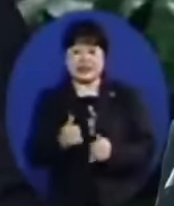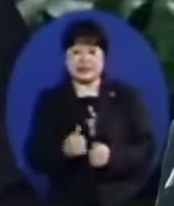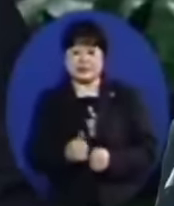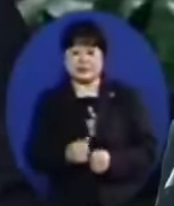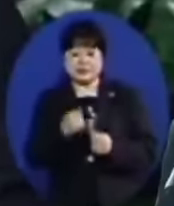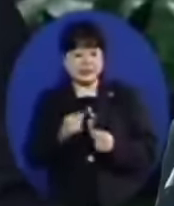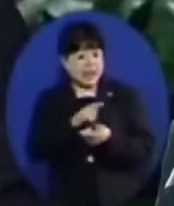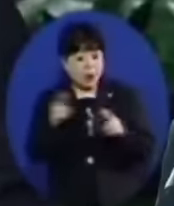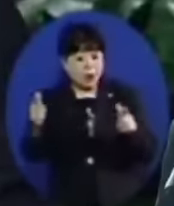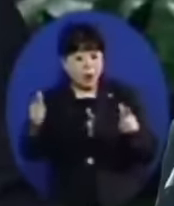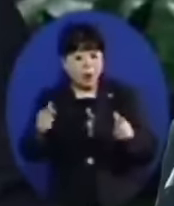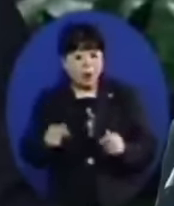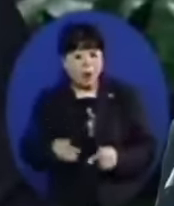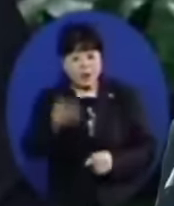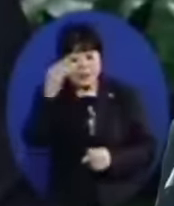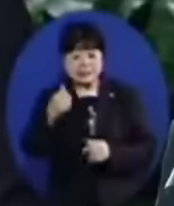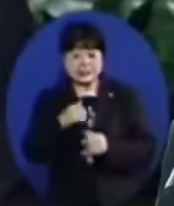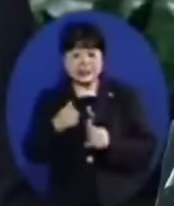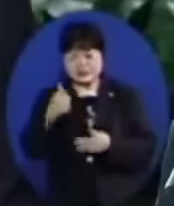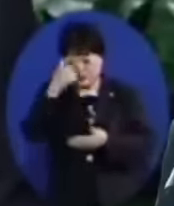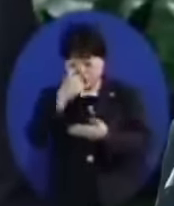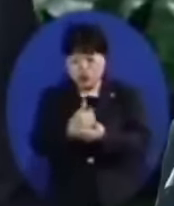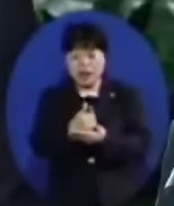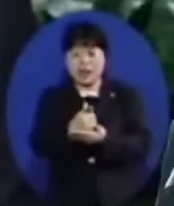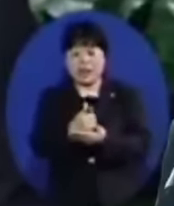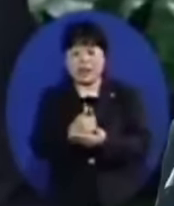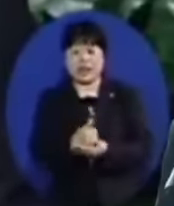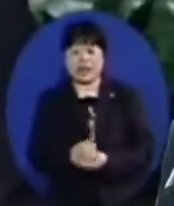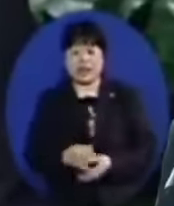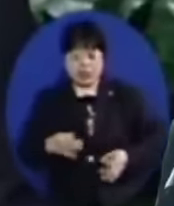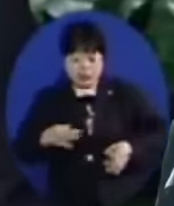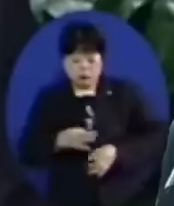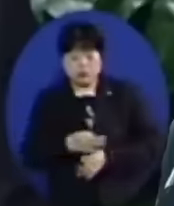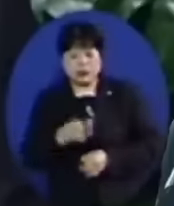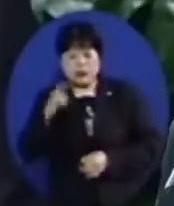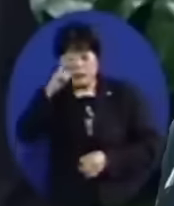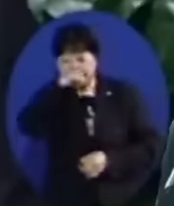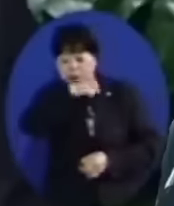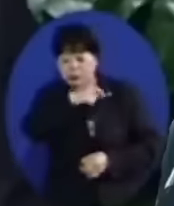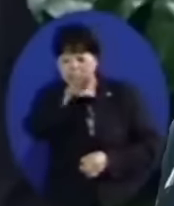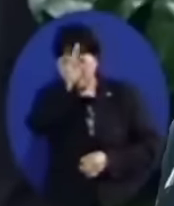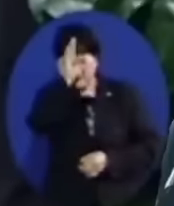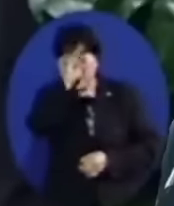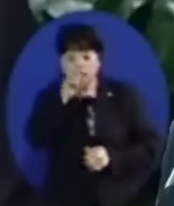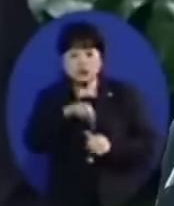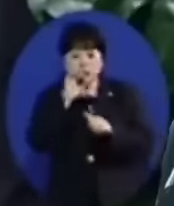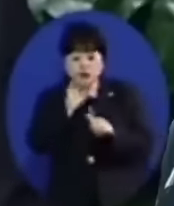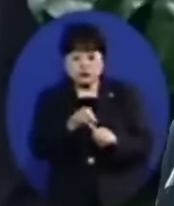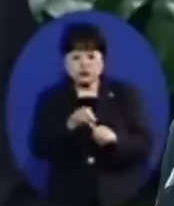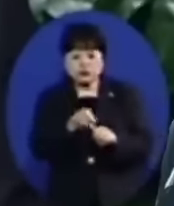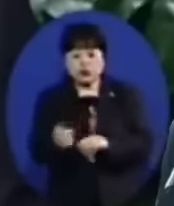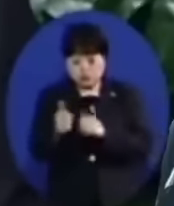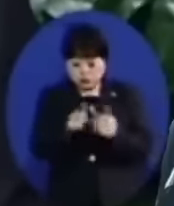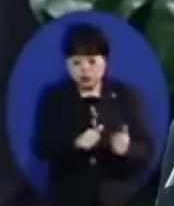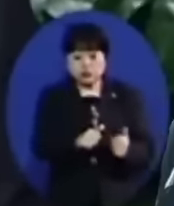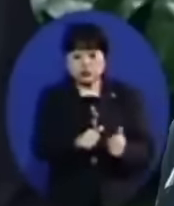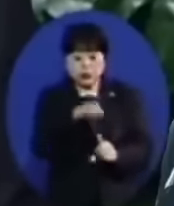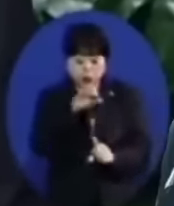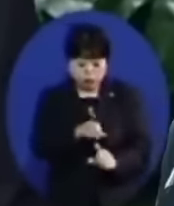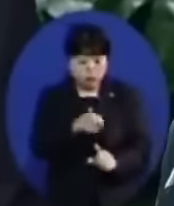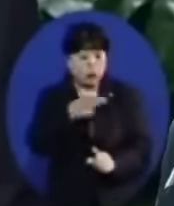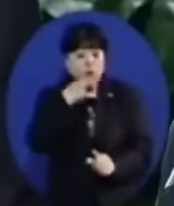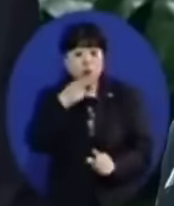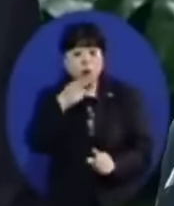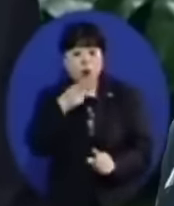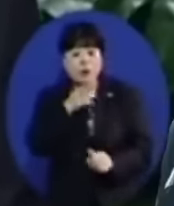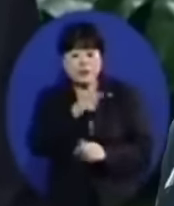살지 않는다. 옛사람 죄, 옛 불의와 추악, 옛 질병, 옛 저주, 옛 죽음의 노예가 되지 않는다.